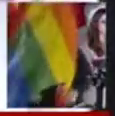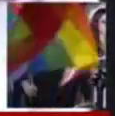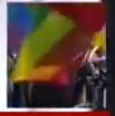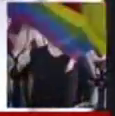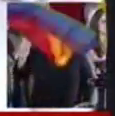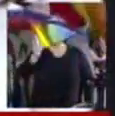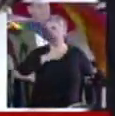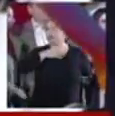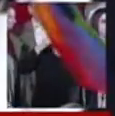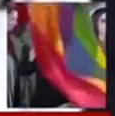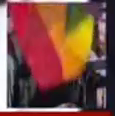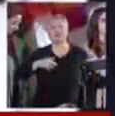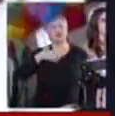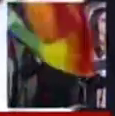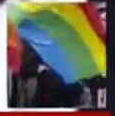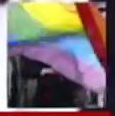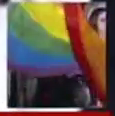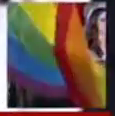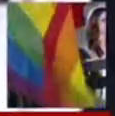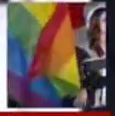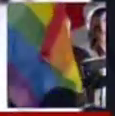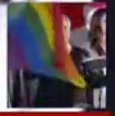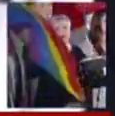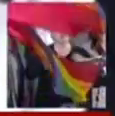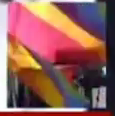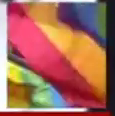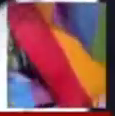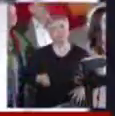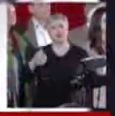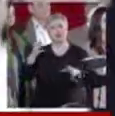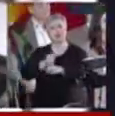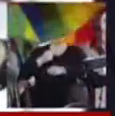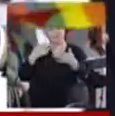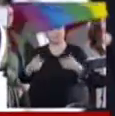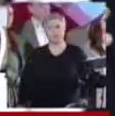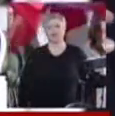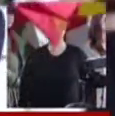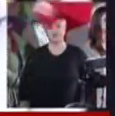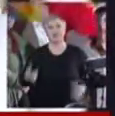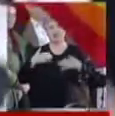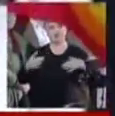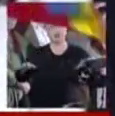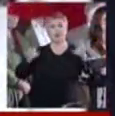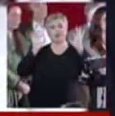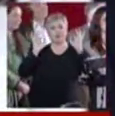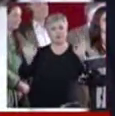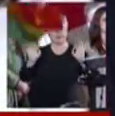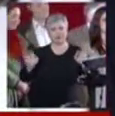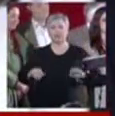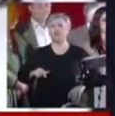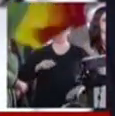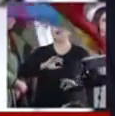της προόδου της δημοκρατίας να δώσουμε το μήνυμα της νίκης και είμαι βέβαιος ότι το αποτέλεσμα της